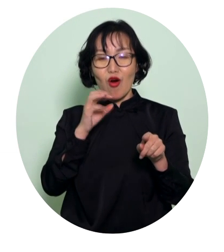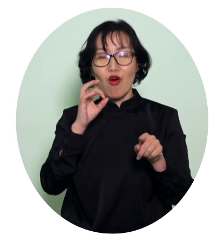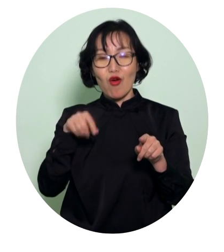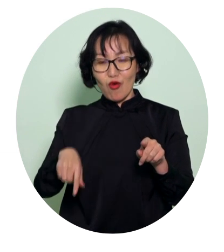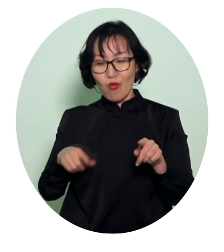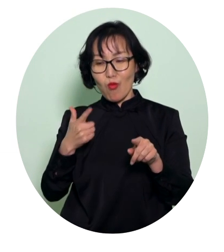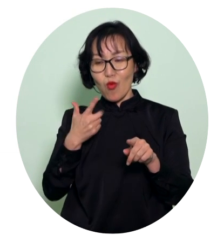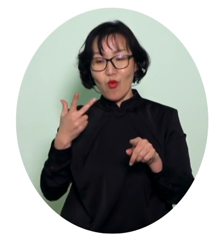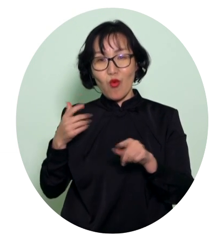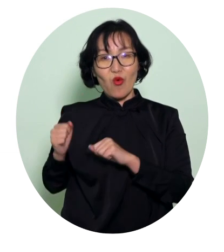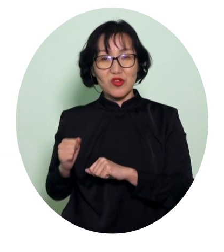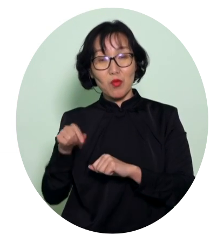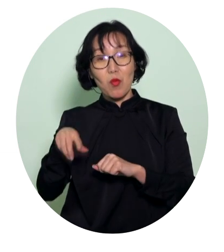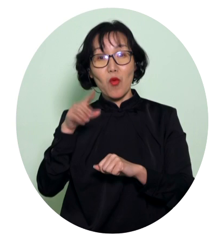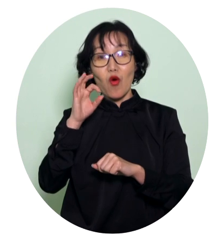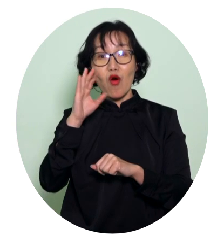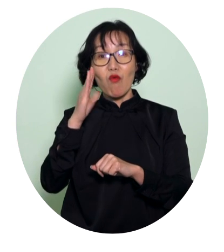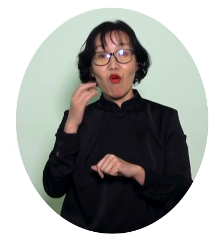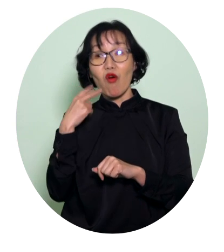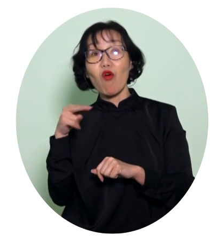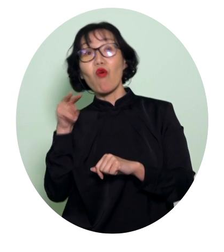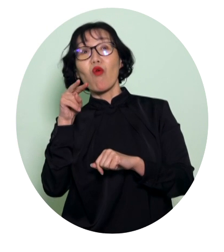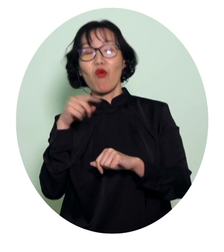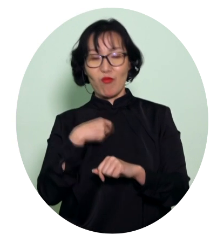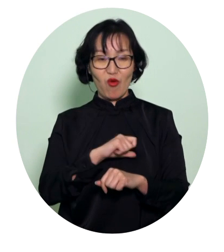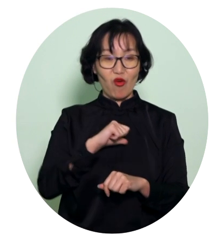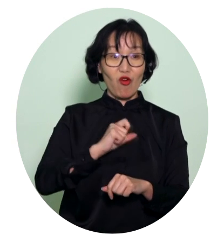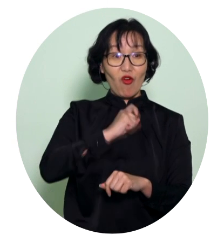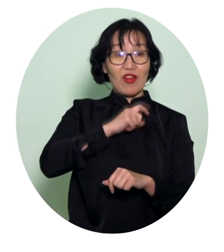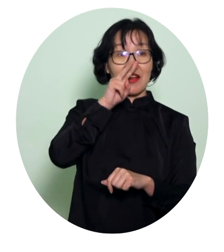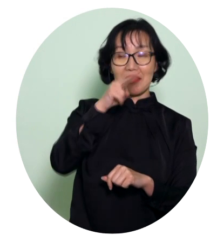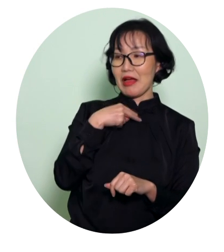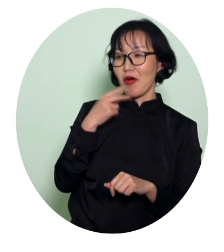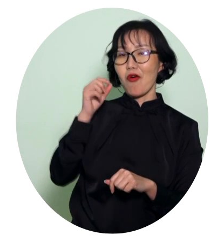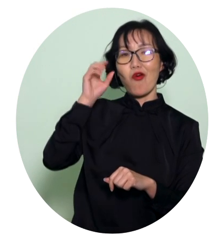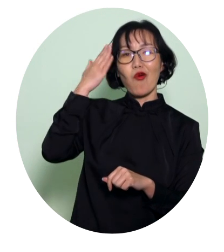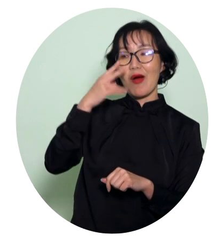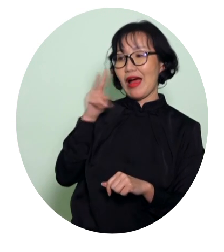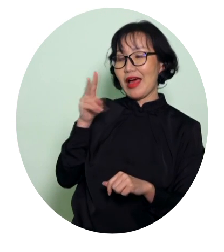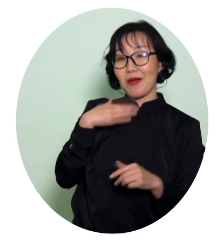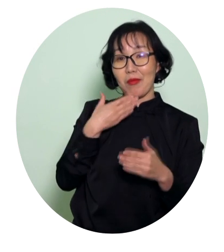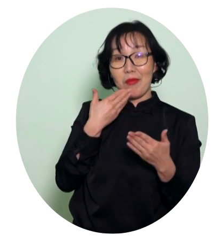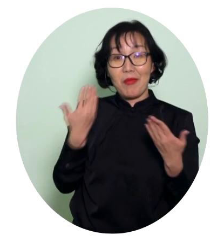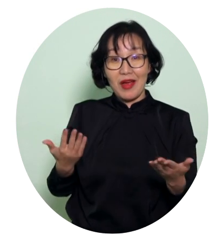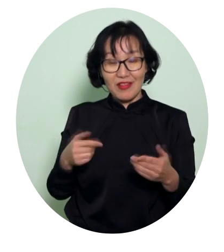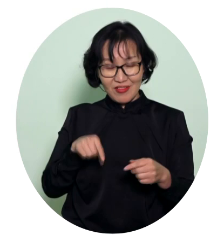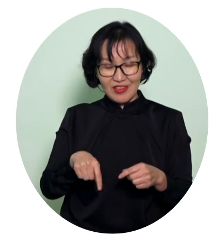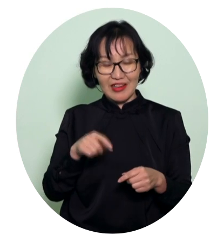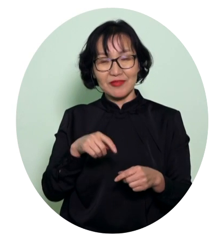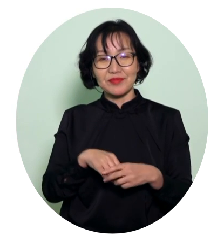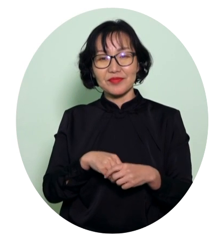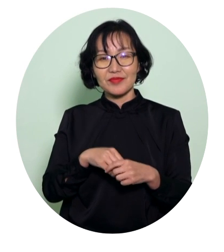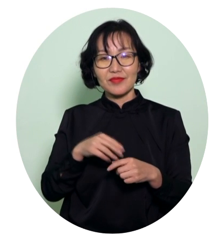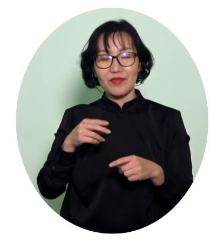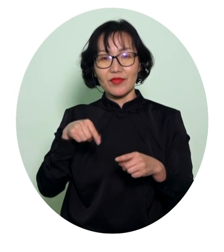өвгөн уяач хажууд байсныг хөөж тогтлохдоо би хараагүй байж зөв талын